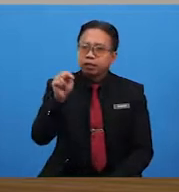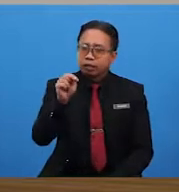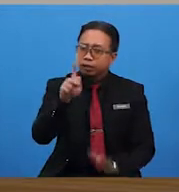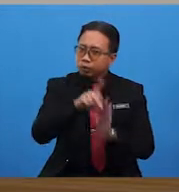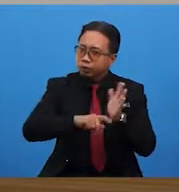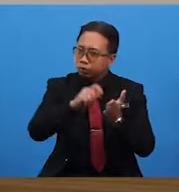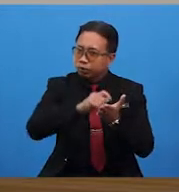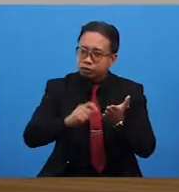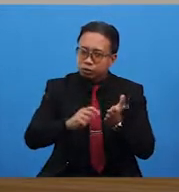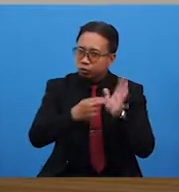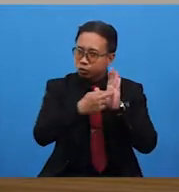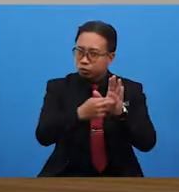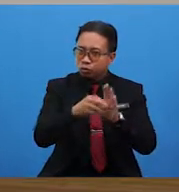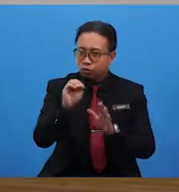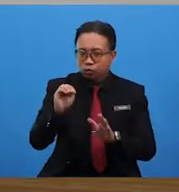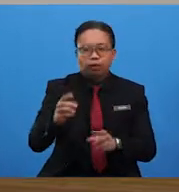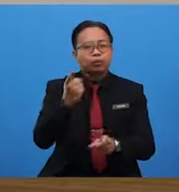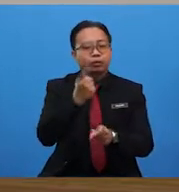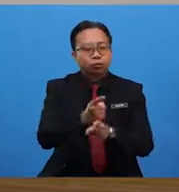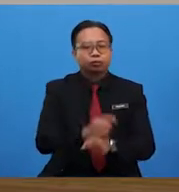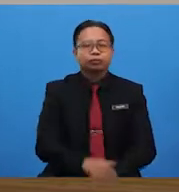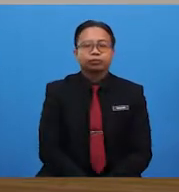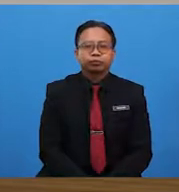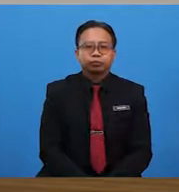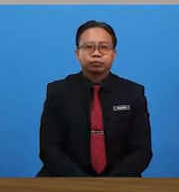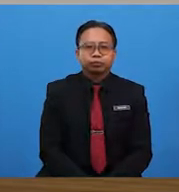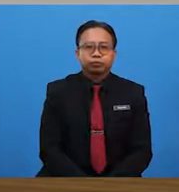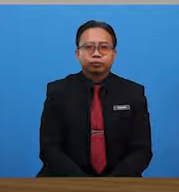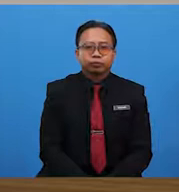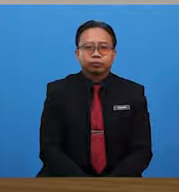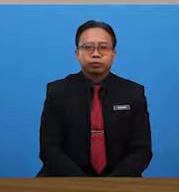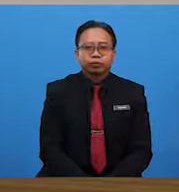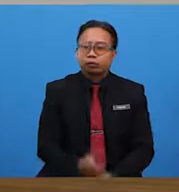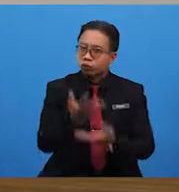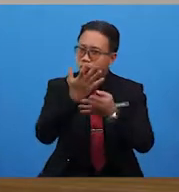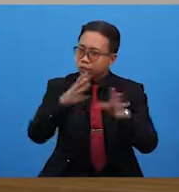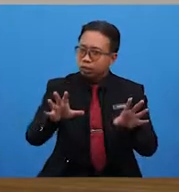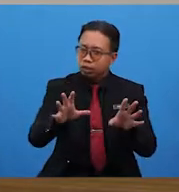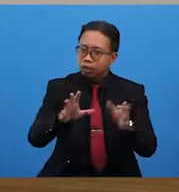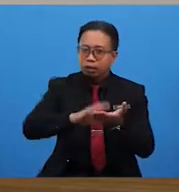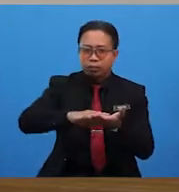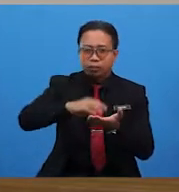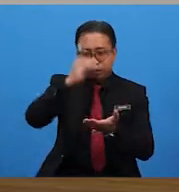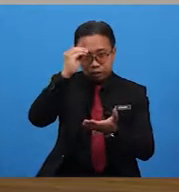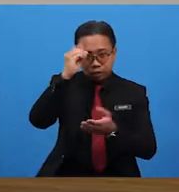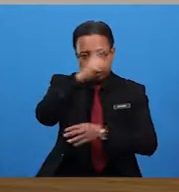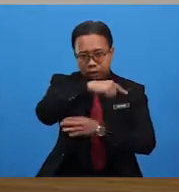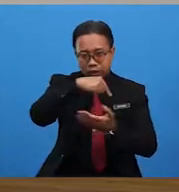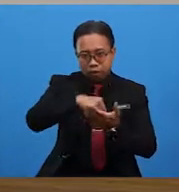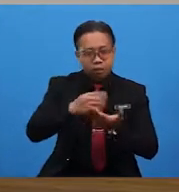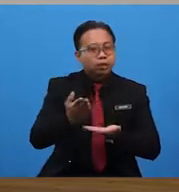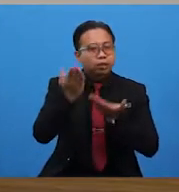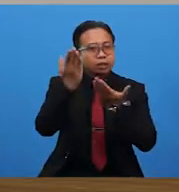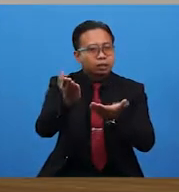tidak tersasar iya dengan topik sumber rujukan itu tadi selesai Sudah pembelajaran cite untuk